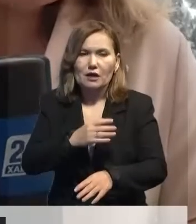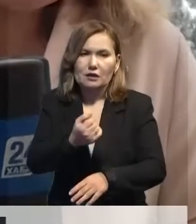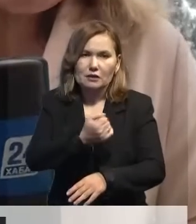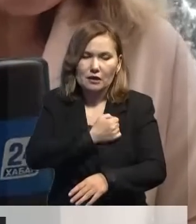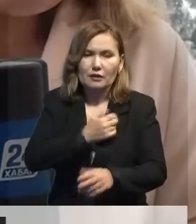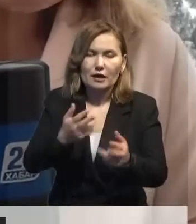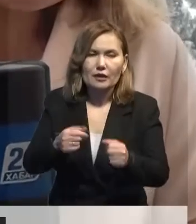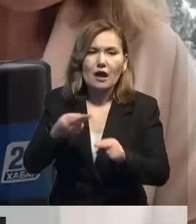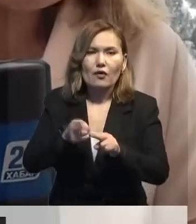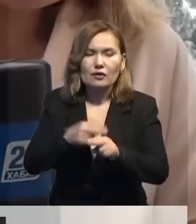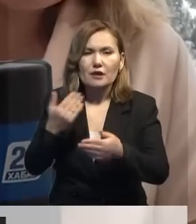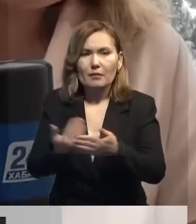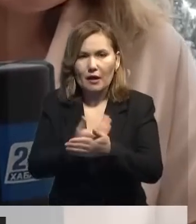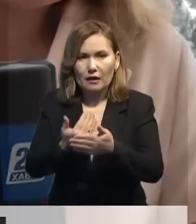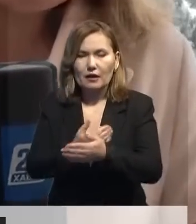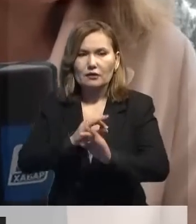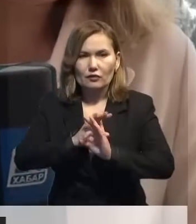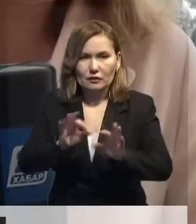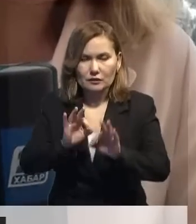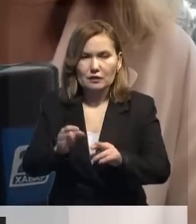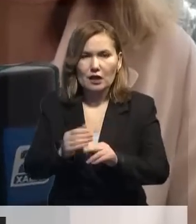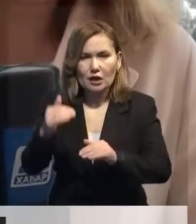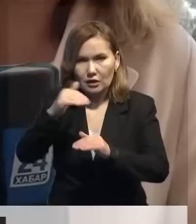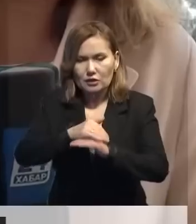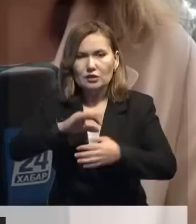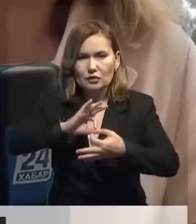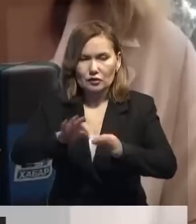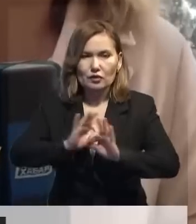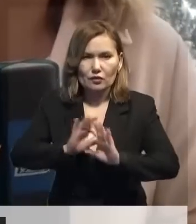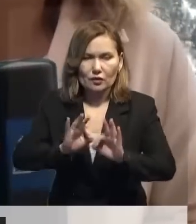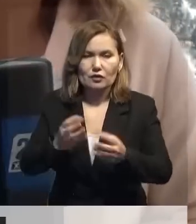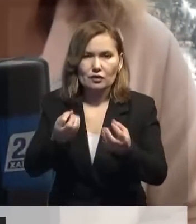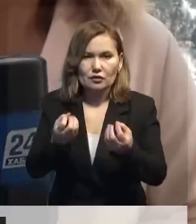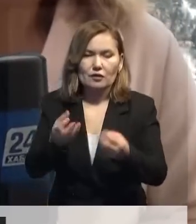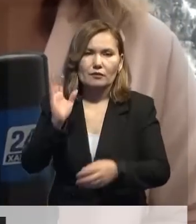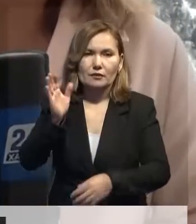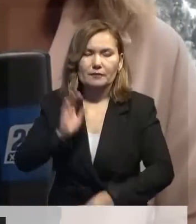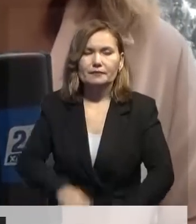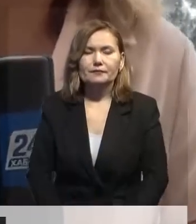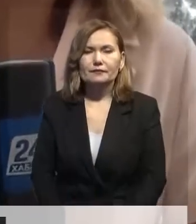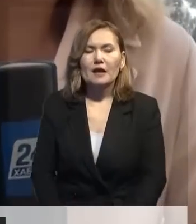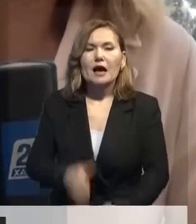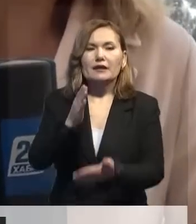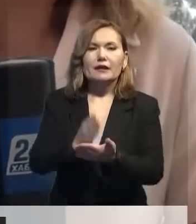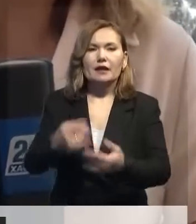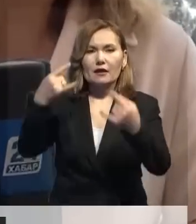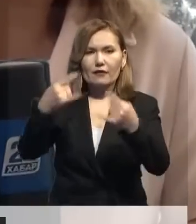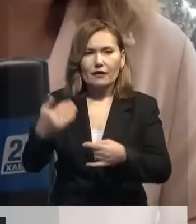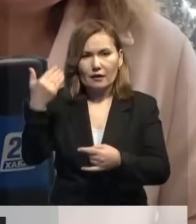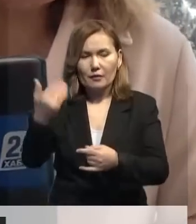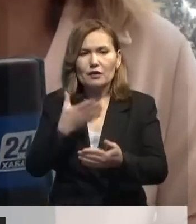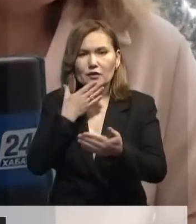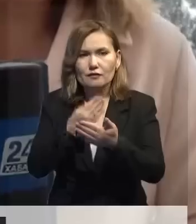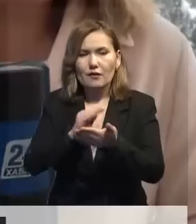Менде қазірше бар ақпар осы. Сөз кезегі өзіңде, Қасымхан. Я, рахмет, меруерт, қымбатты көрмен, тікелей Анкарадан меншікті